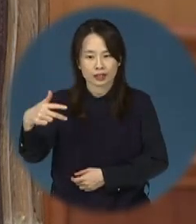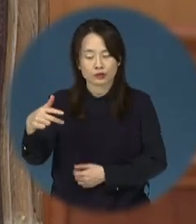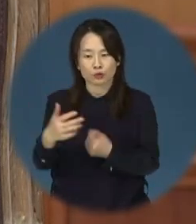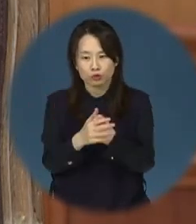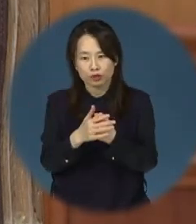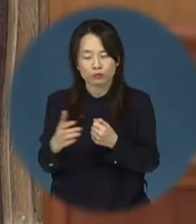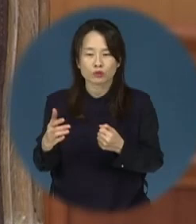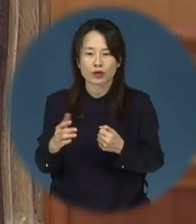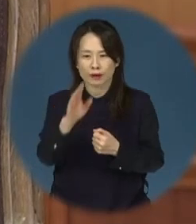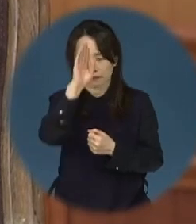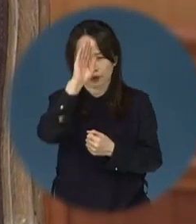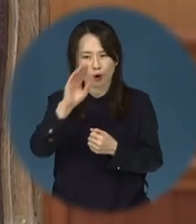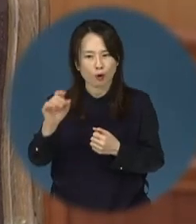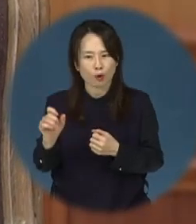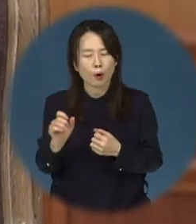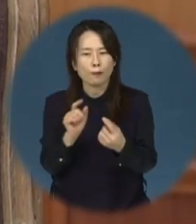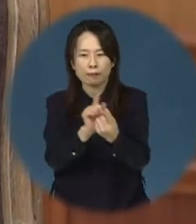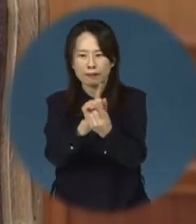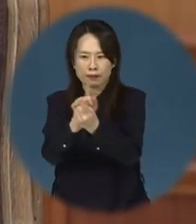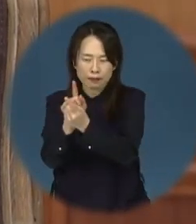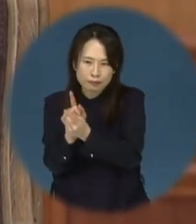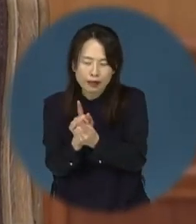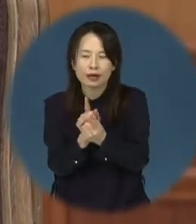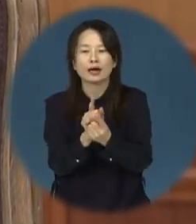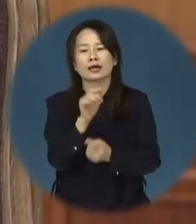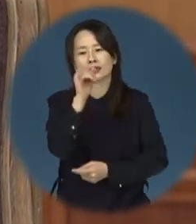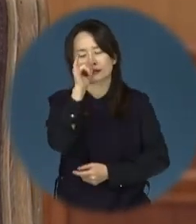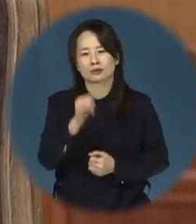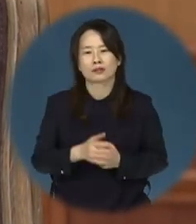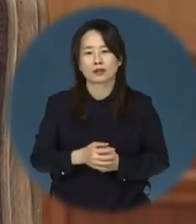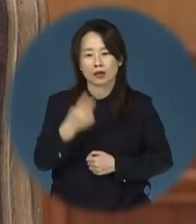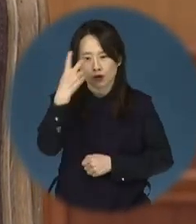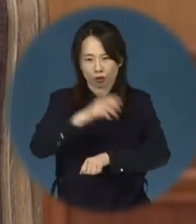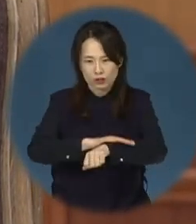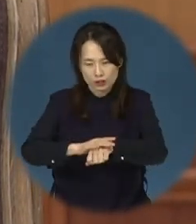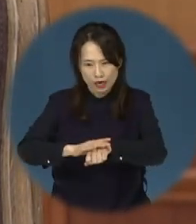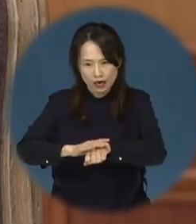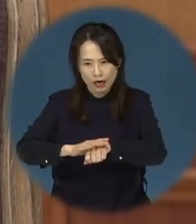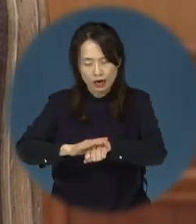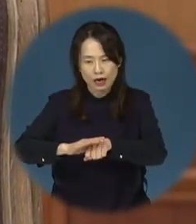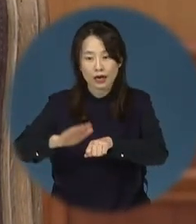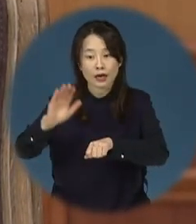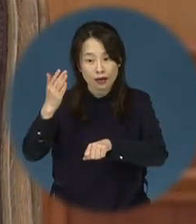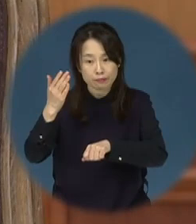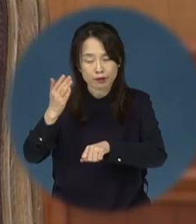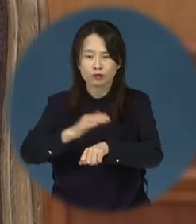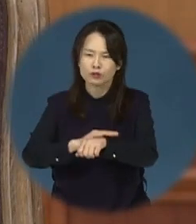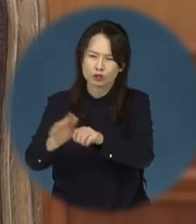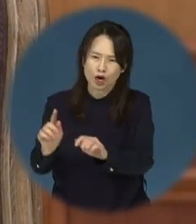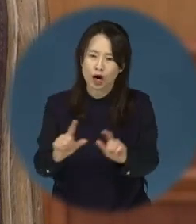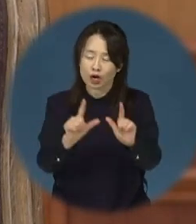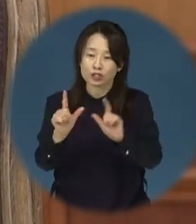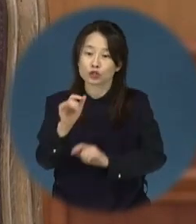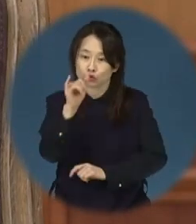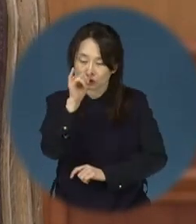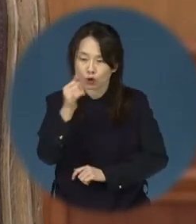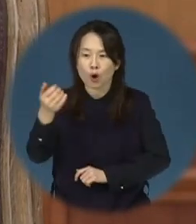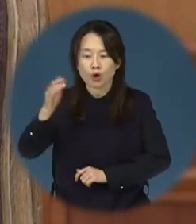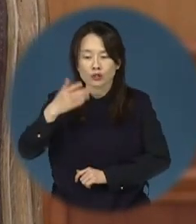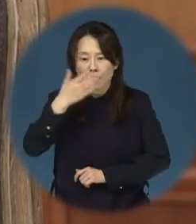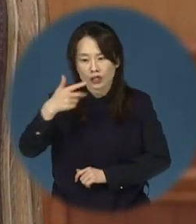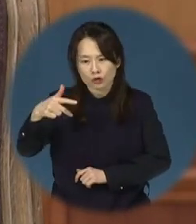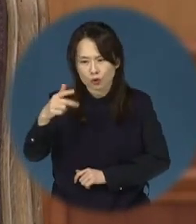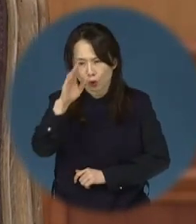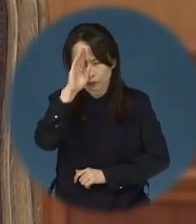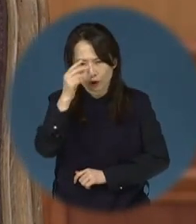아실 거예요. 예, 예. 그 합병증이 좀 빨리 오죠. 그 뭐 관리자라면은 40년 뭐 이렇게 괜찮을 병을 한 10년